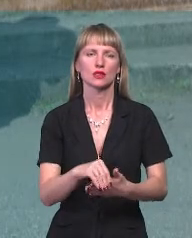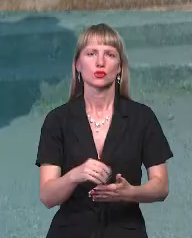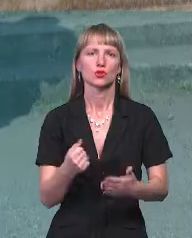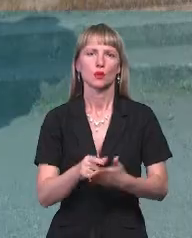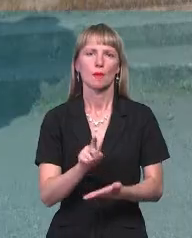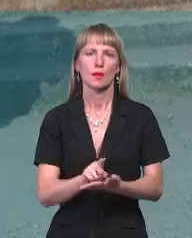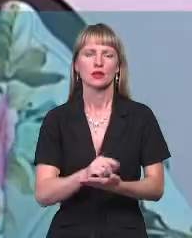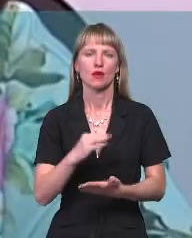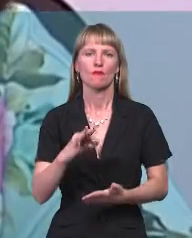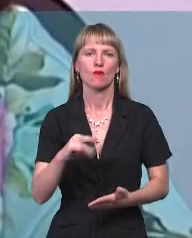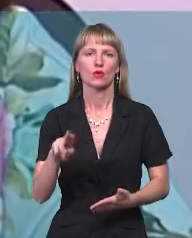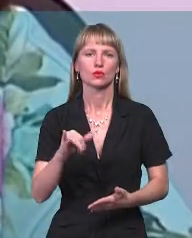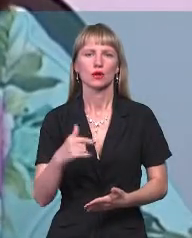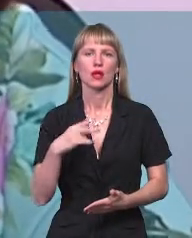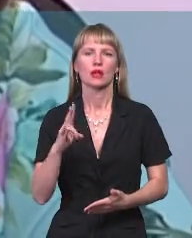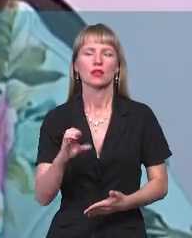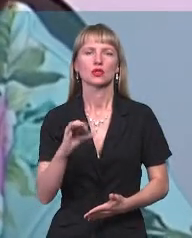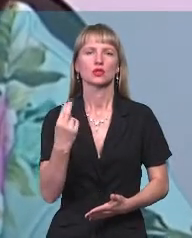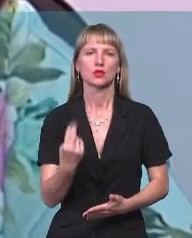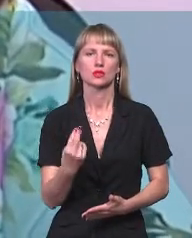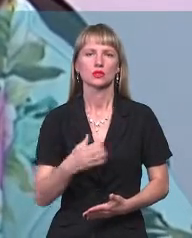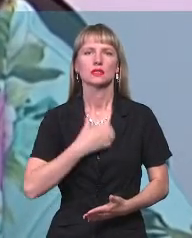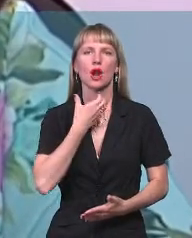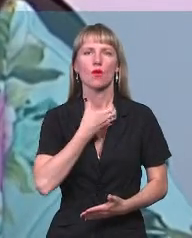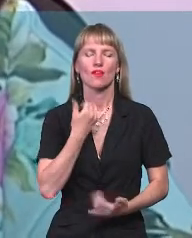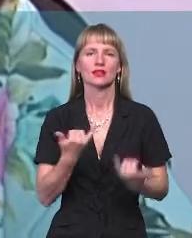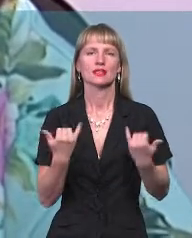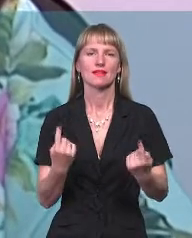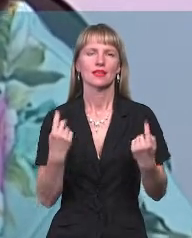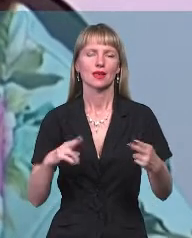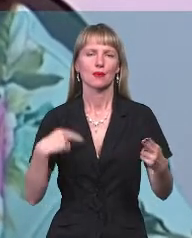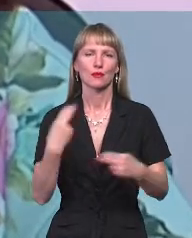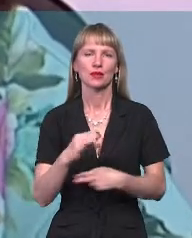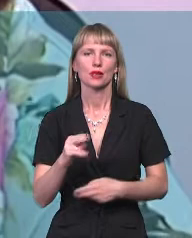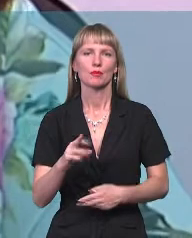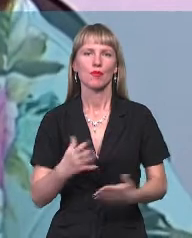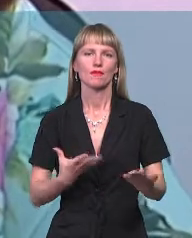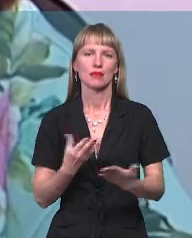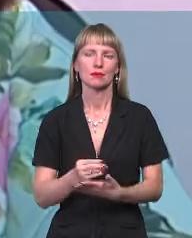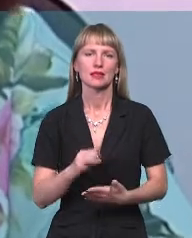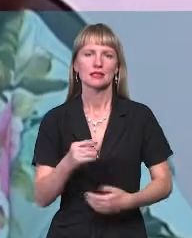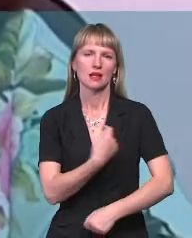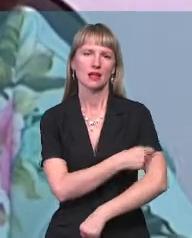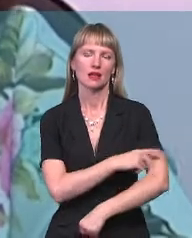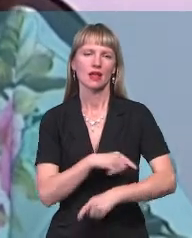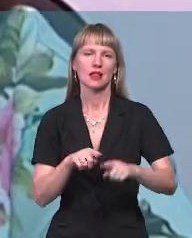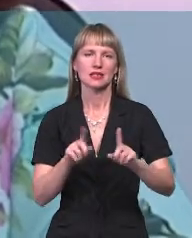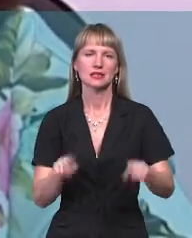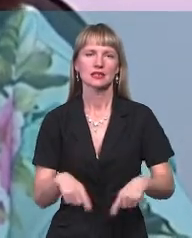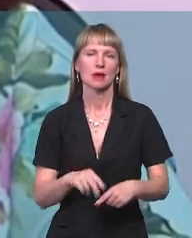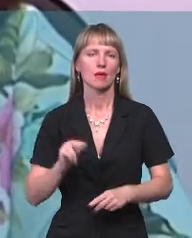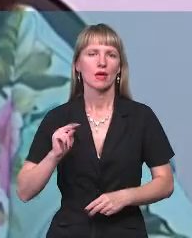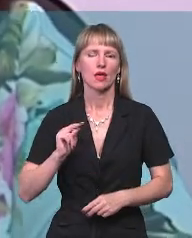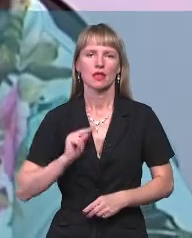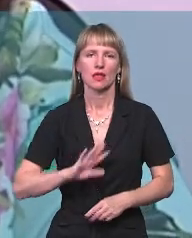пенсійного фонду, на соціальне страхування. Сьогодні великі борги і по виплаті виплатах, за лікарняними листками